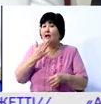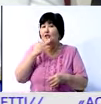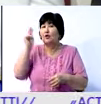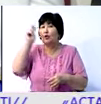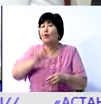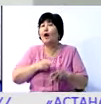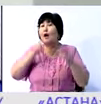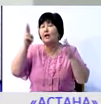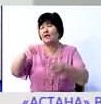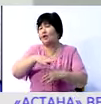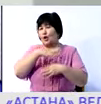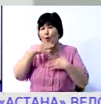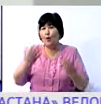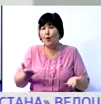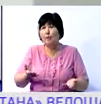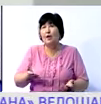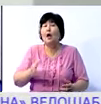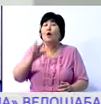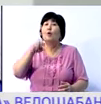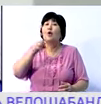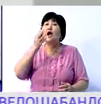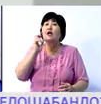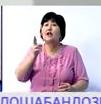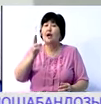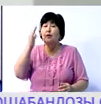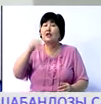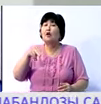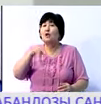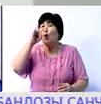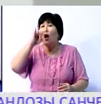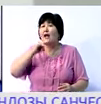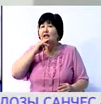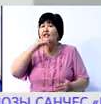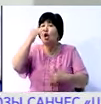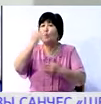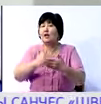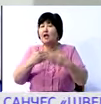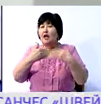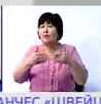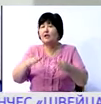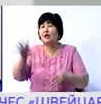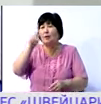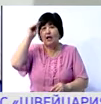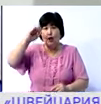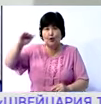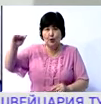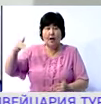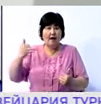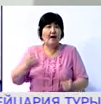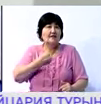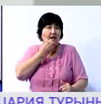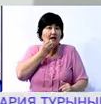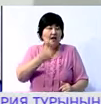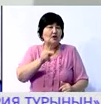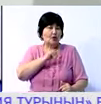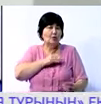оқуға баратындар да көп. Болашақ бағдарламасымен, Петроқазақстан бағдарламасымен бітірген барлық түлектеріміз қазір жақсы